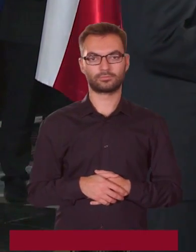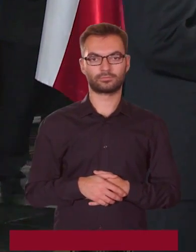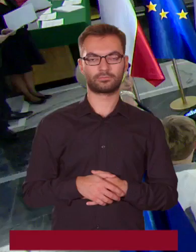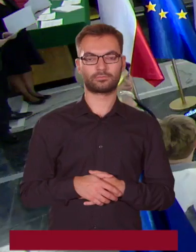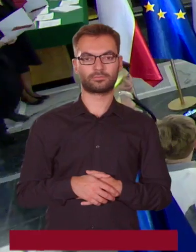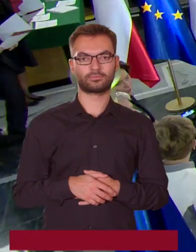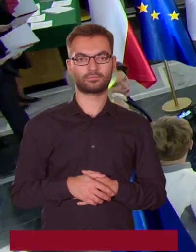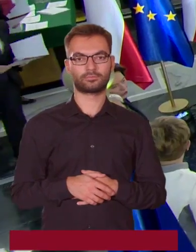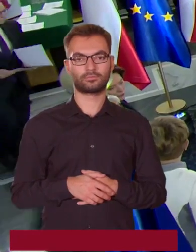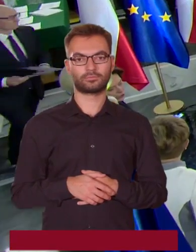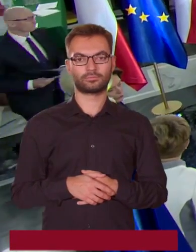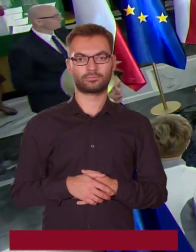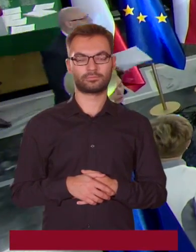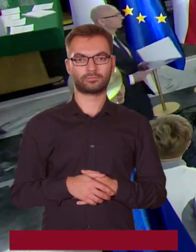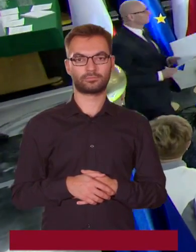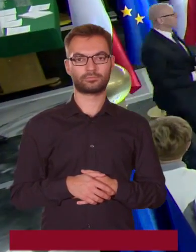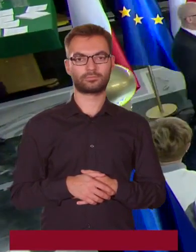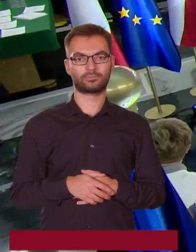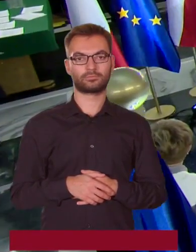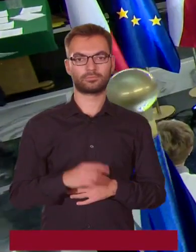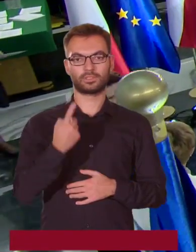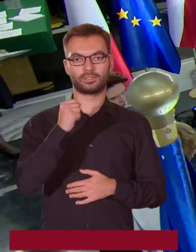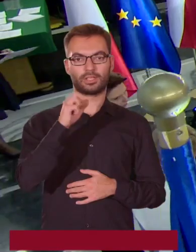Poproszę pana Dariusza Bąka.